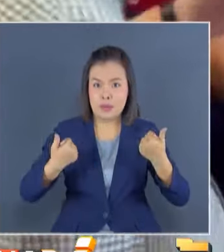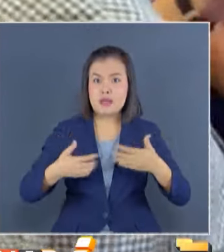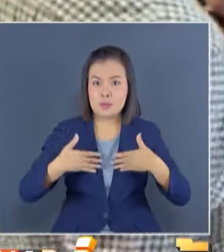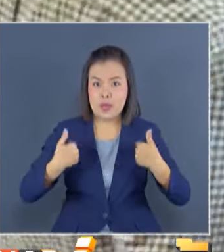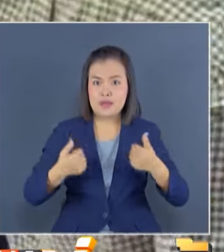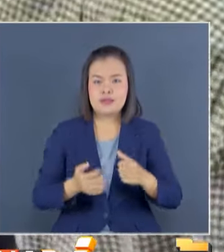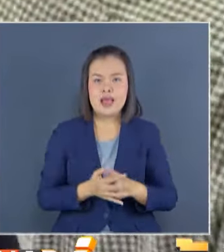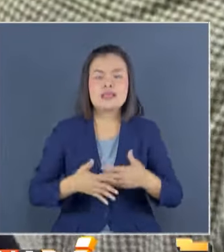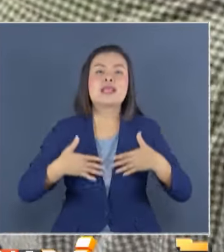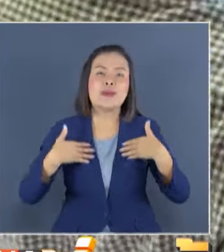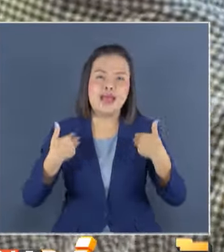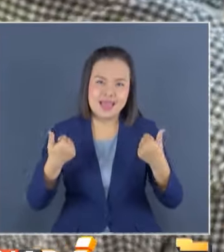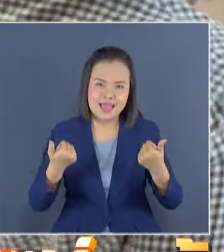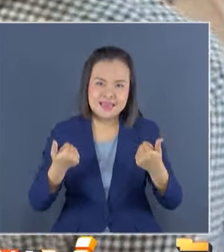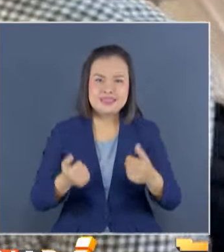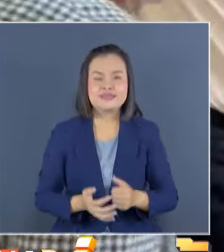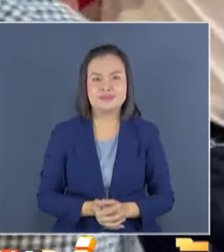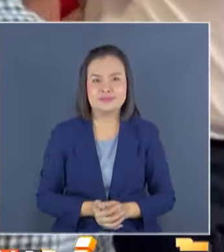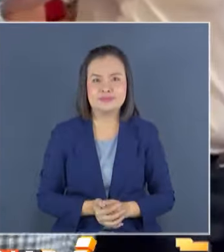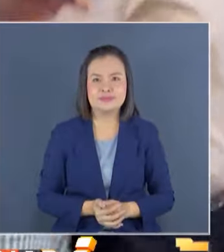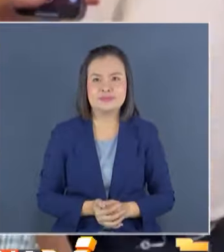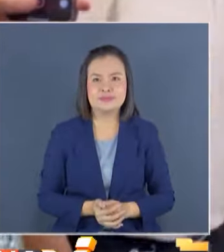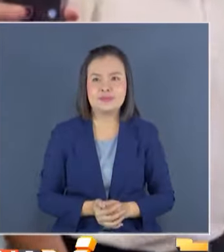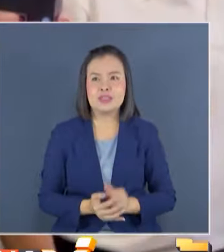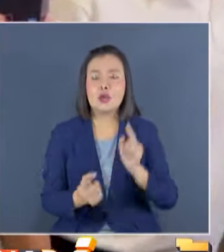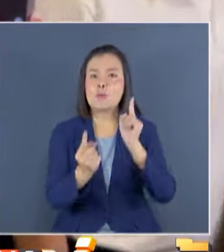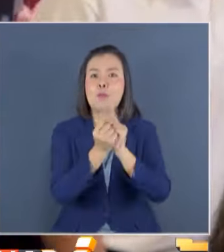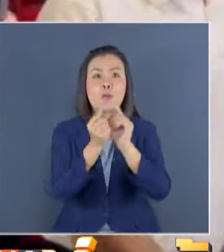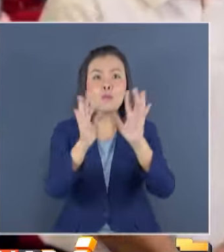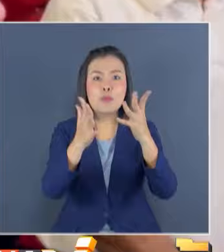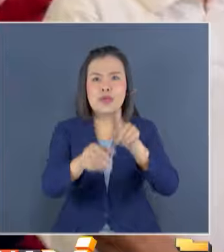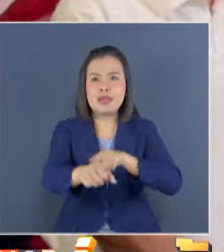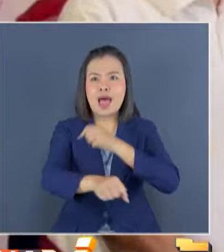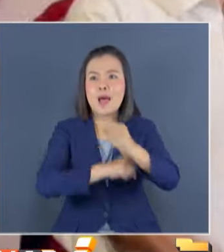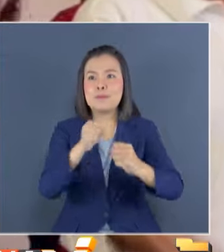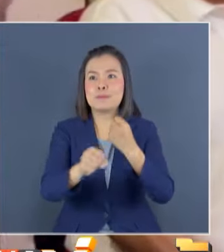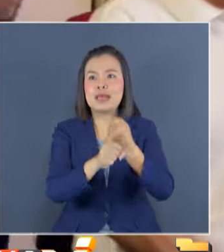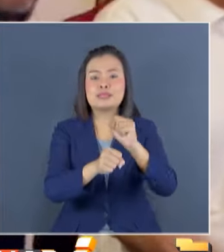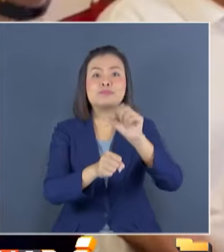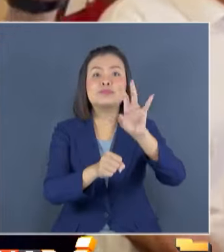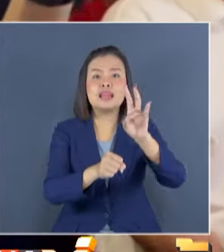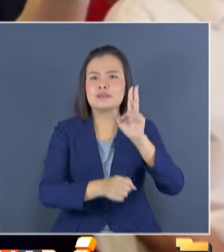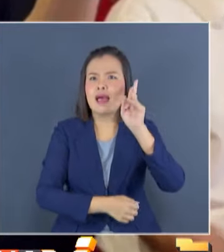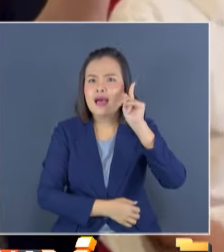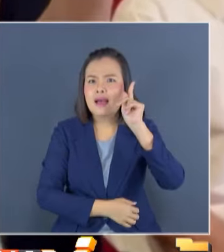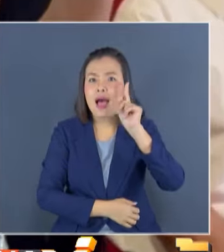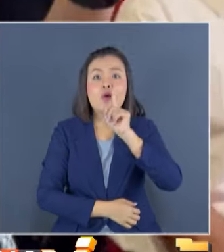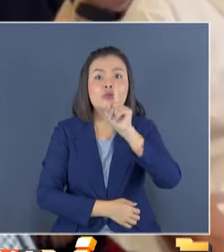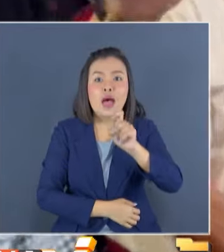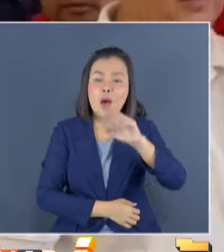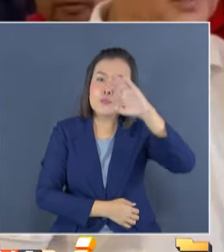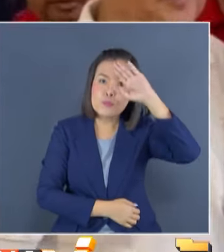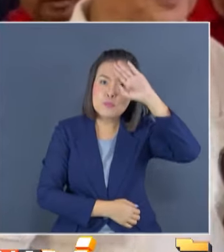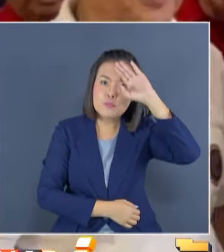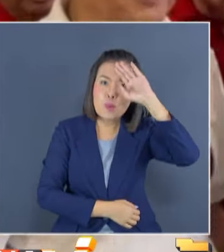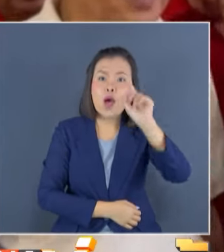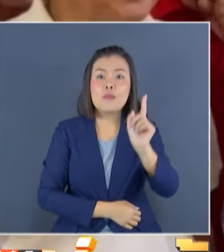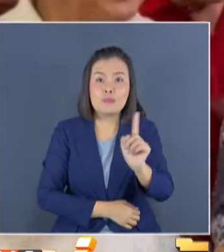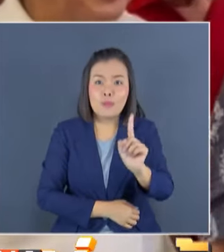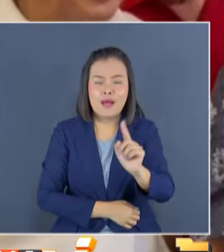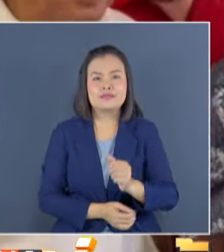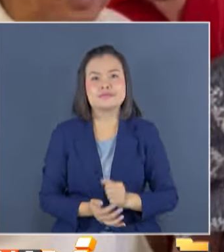คุณแยมก็บอกสบายดีค่ะท่านนายกนะฮะแล้วก็ไม่ได้เจอกันเลย17ปีนะฮะคุณผู้ชมฮะแล้วนักข่าวเองก็มีการถามถึงอาการป่วยของคุณทักษิณด้วย